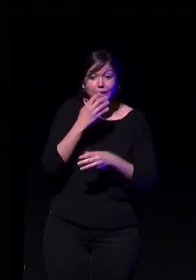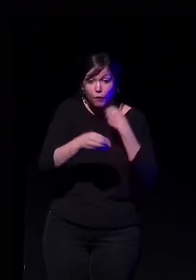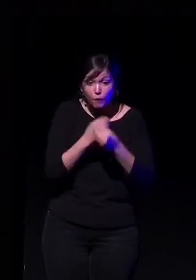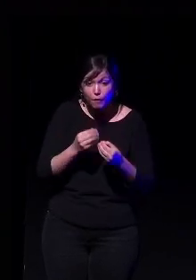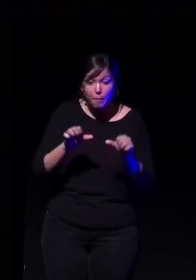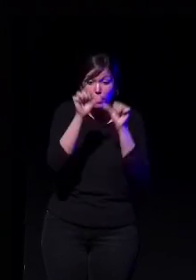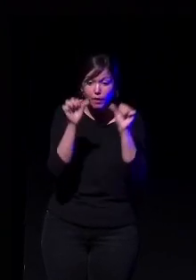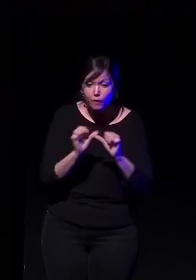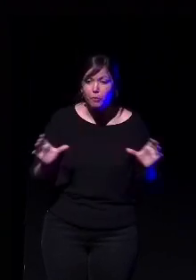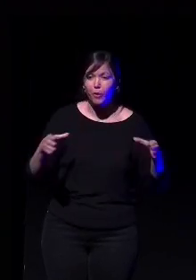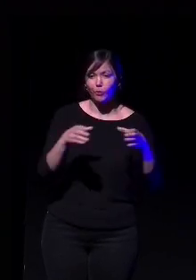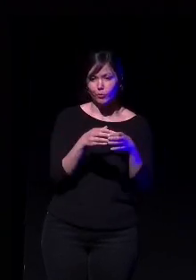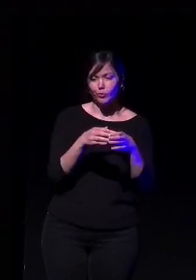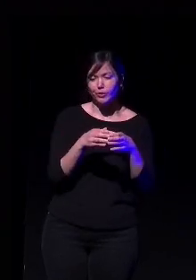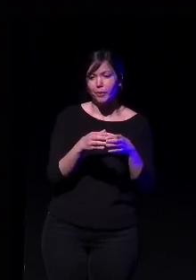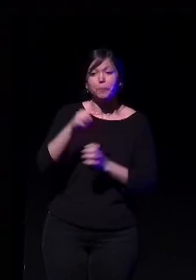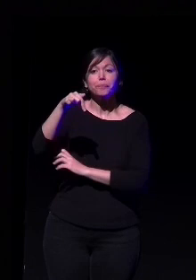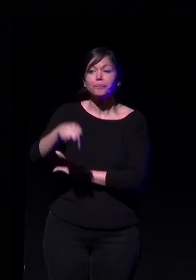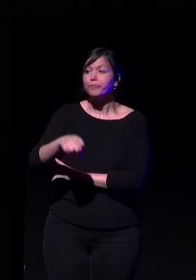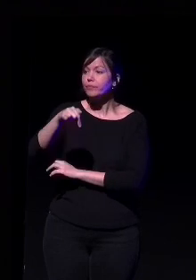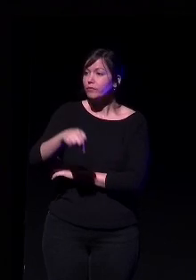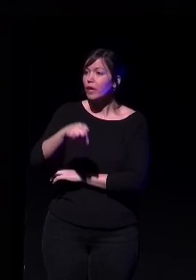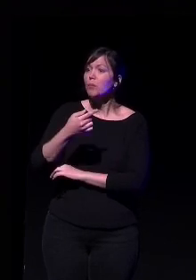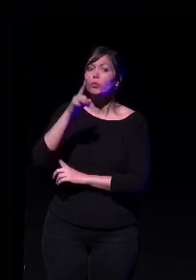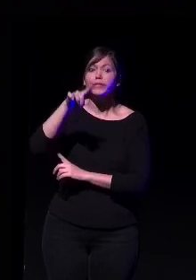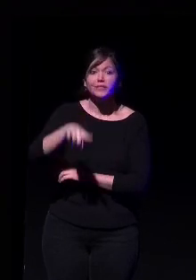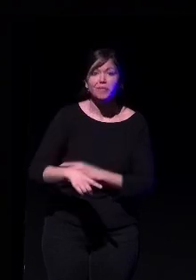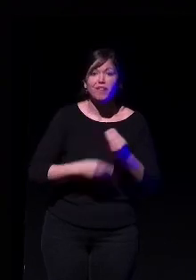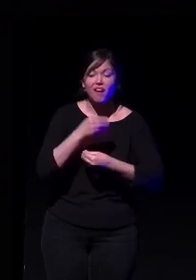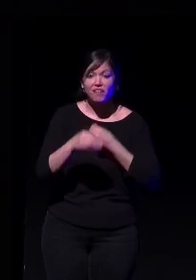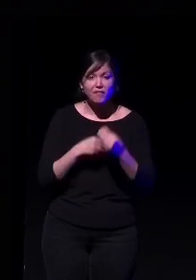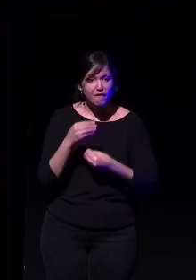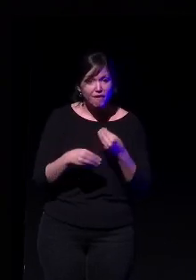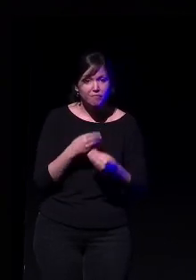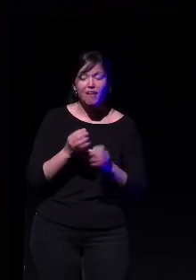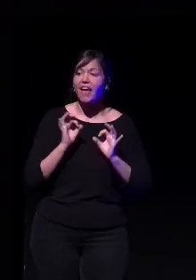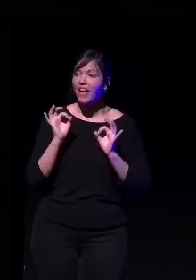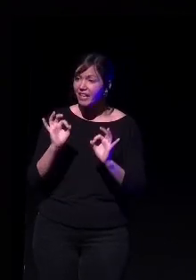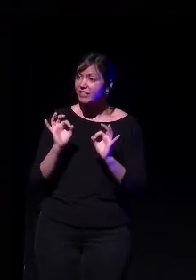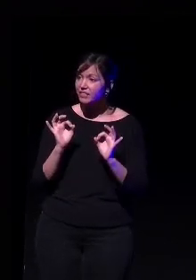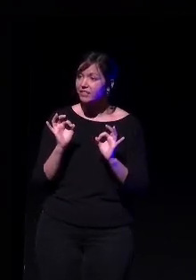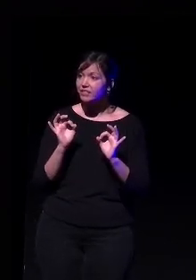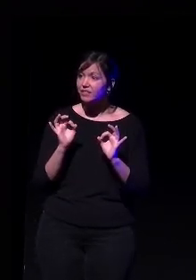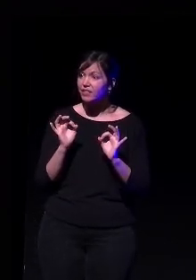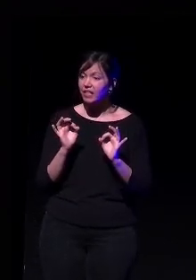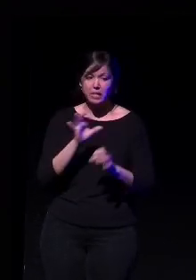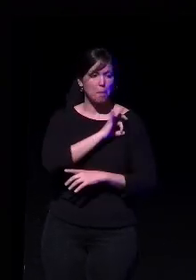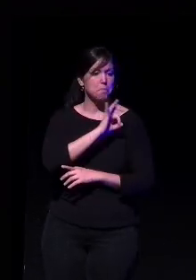manera conjunta. Avui també el que estem fent és